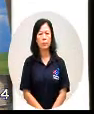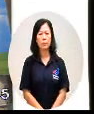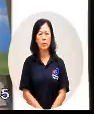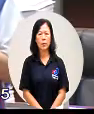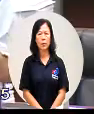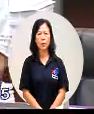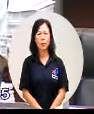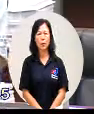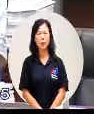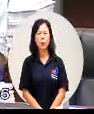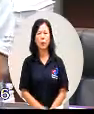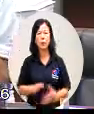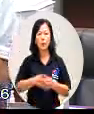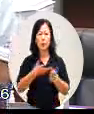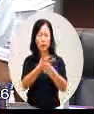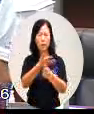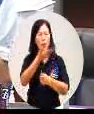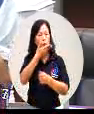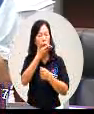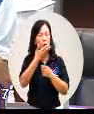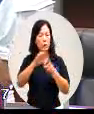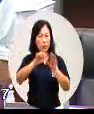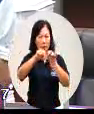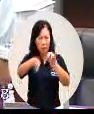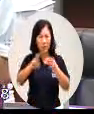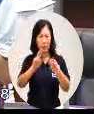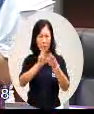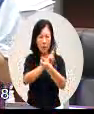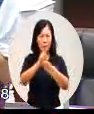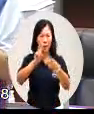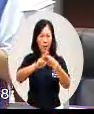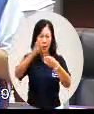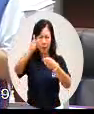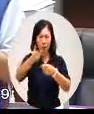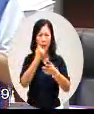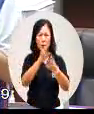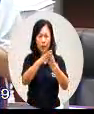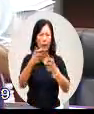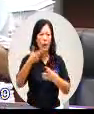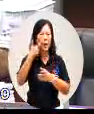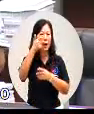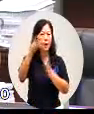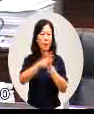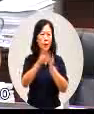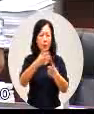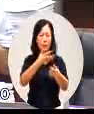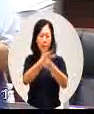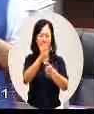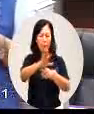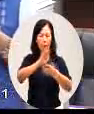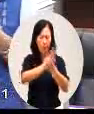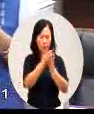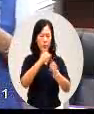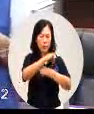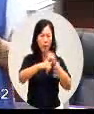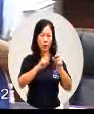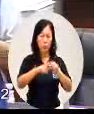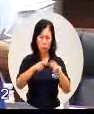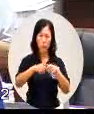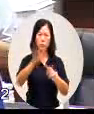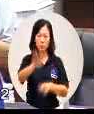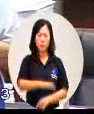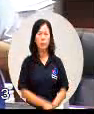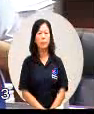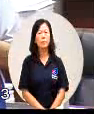人的地，哦，那个林丹署长，哦，优山伯啊，人家做社区发展也不会，会毁迹的哈，再讲。